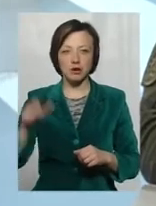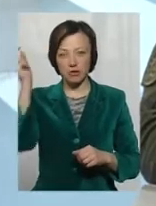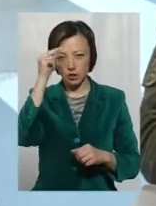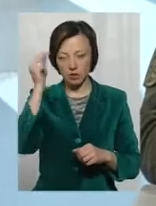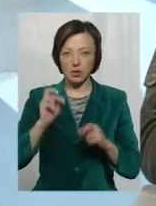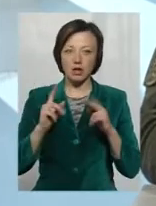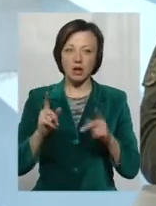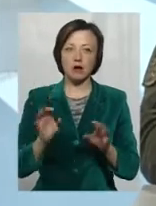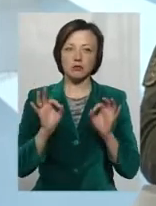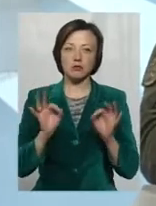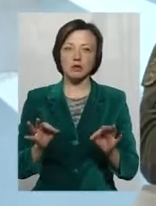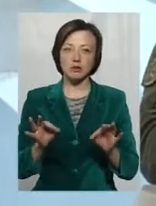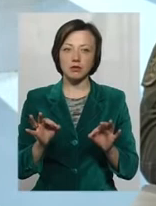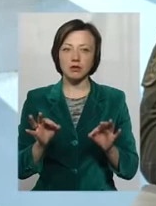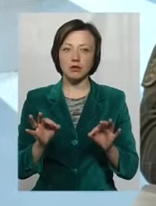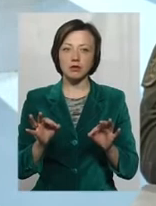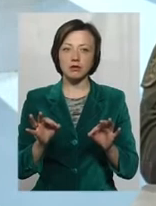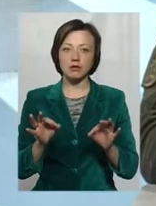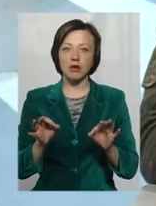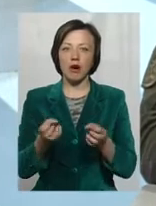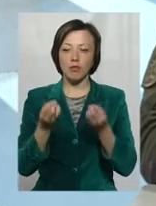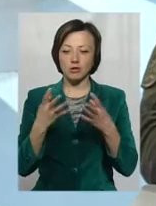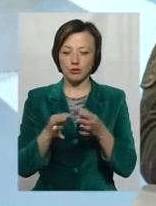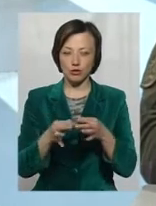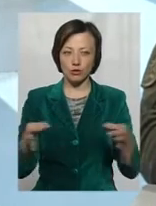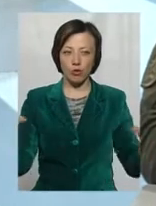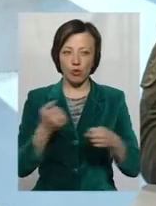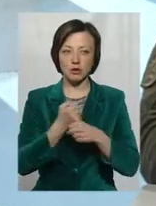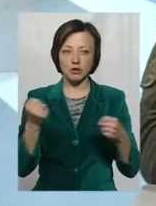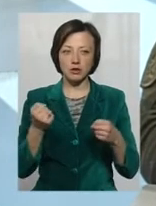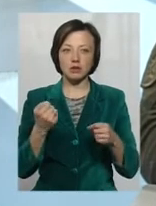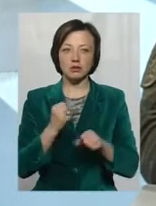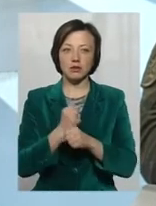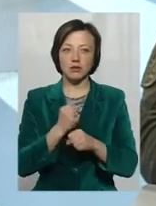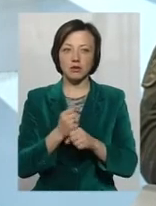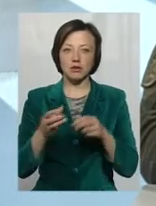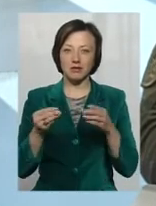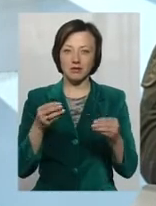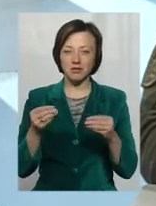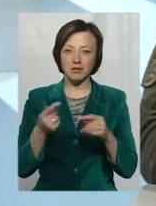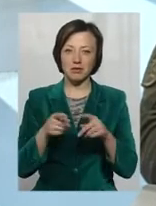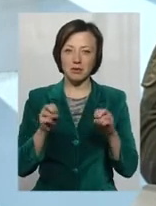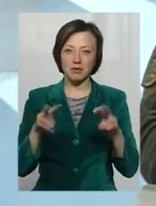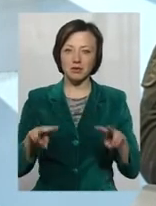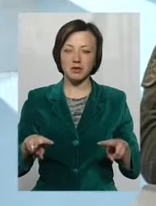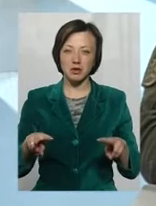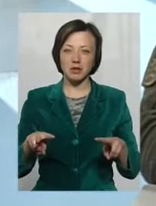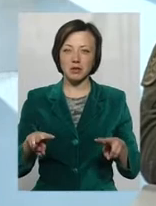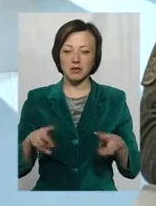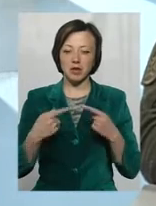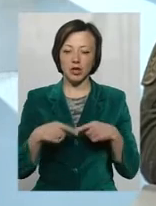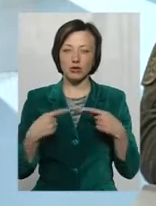правильно поставити елементарні речі, ту саму просту розтяжку. Да? Це робота з пластідом, це робота з тротилом, з такими небезпечними речовинами,